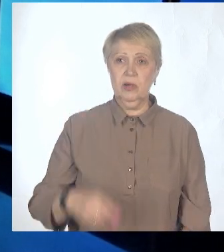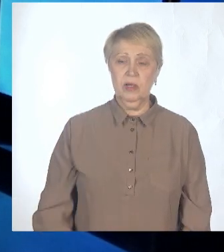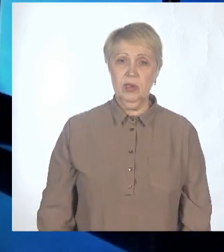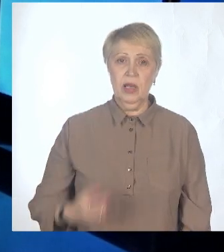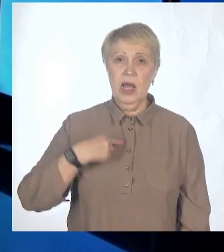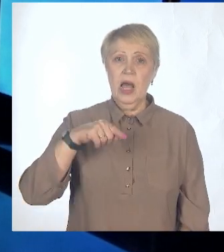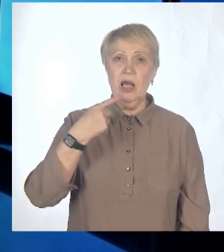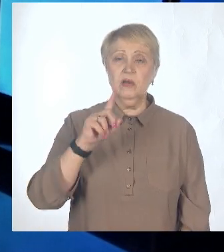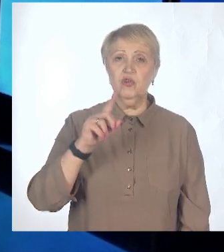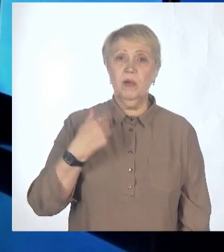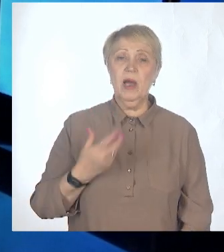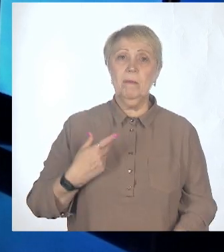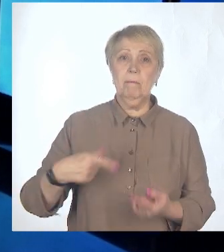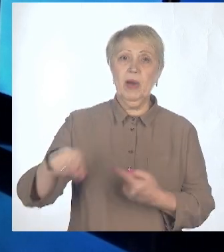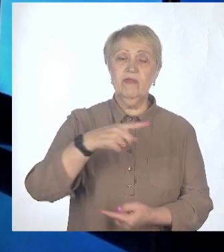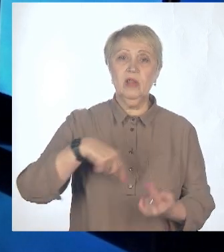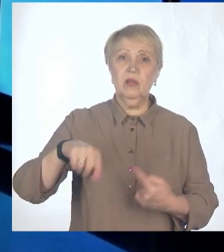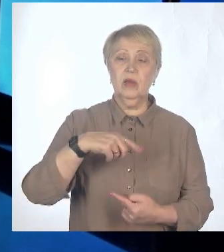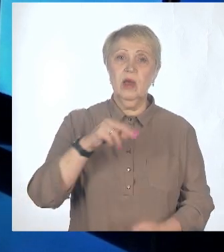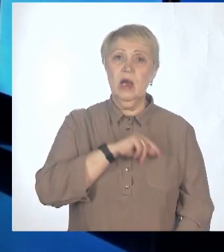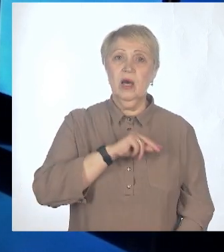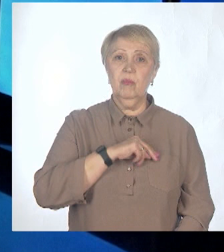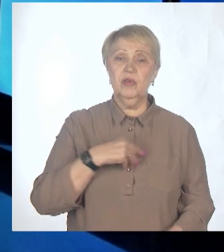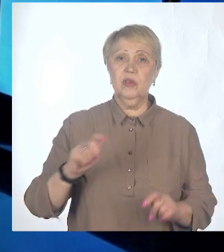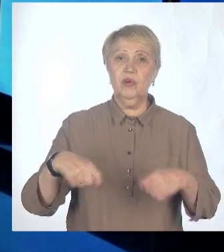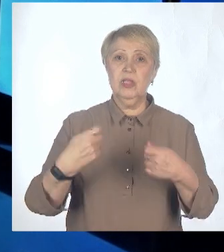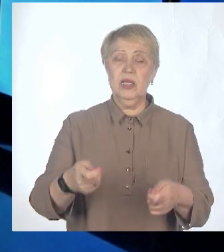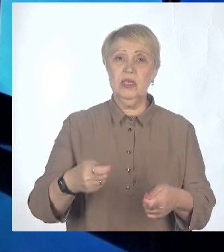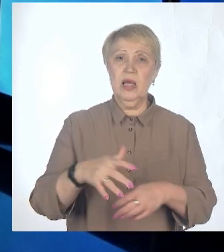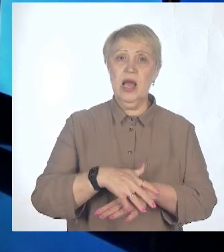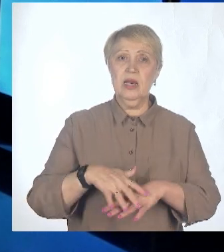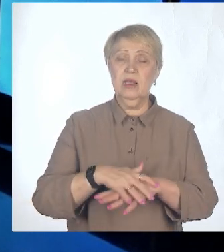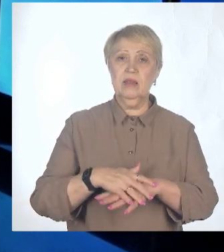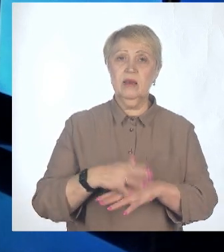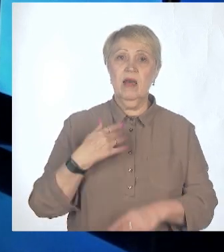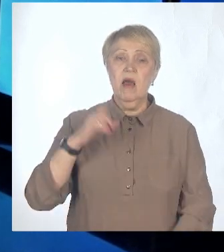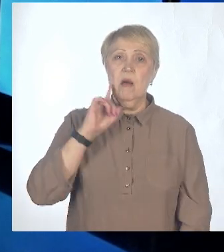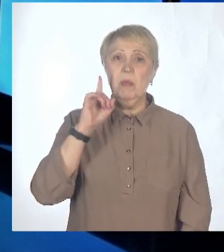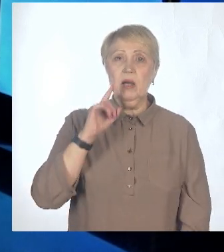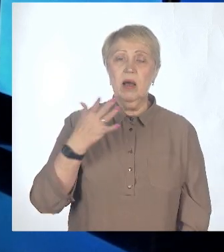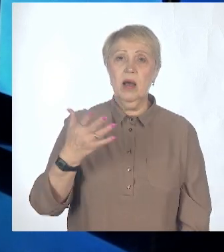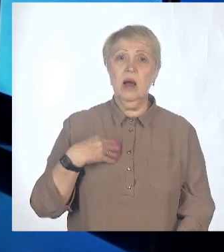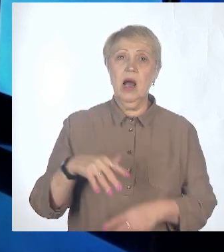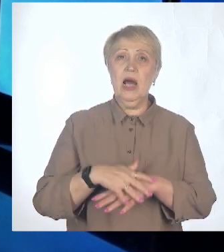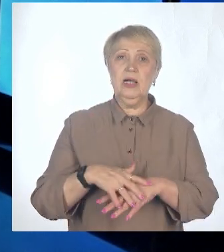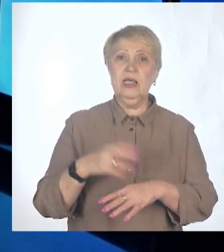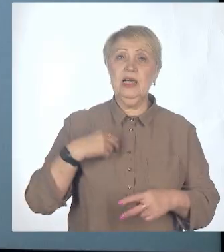сейчас повернулись на работодательский рынок, пока еще нет. Рынок пока еще соискательский.